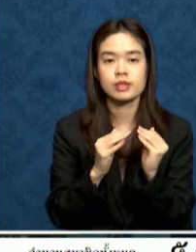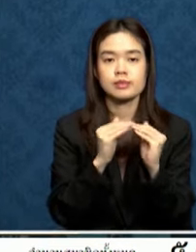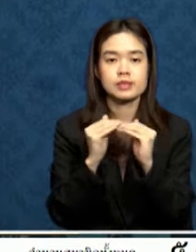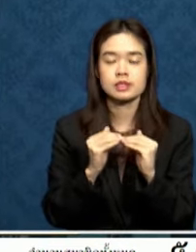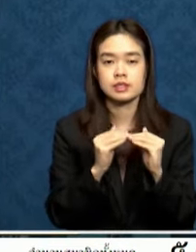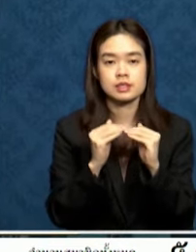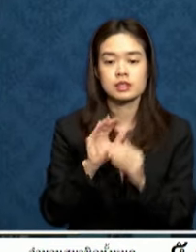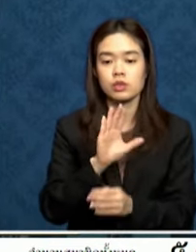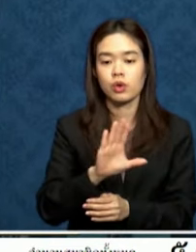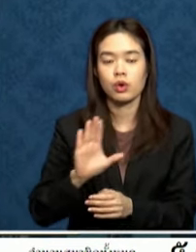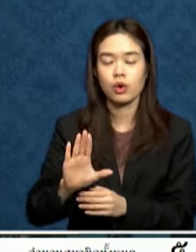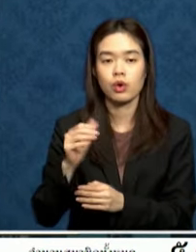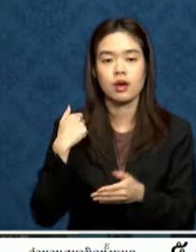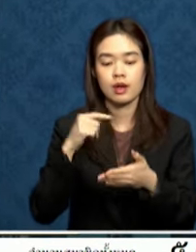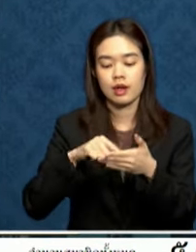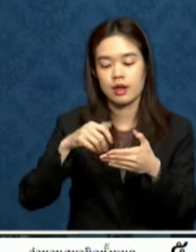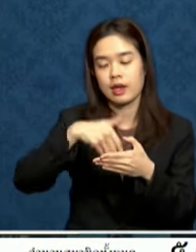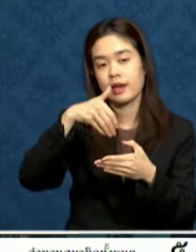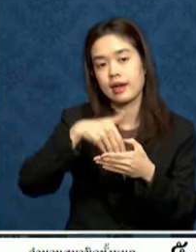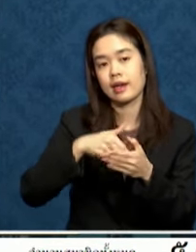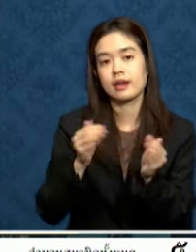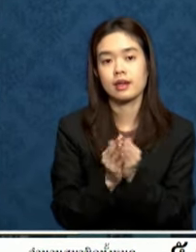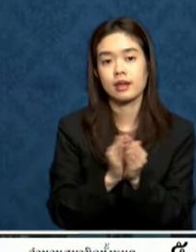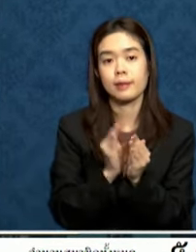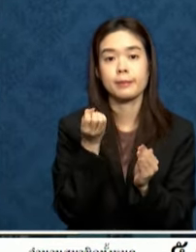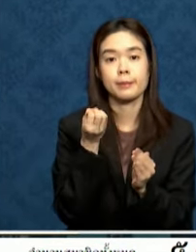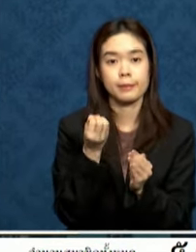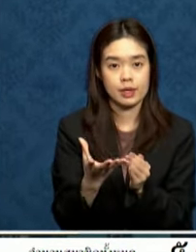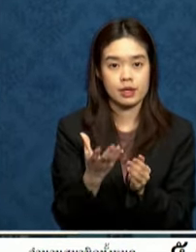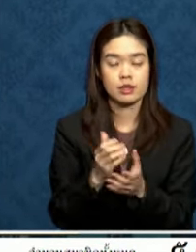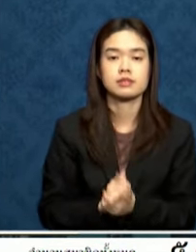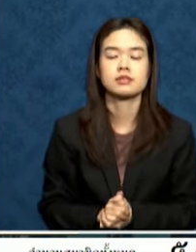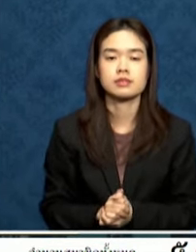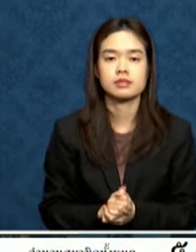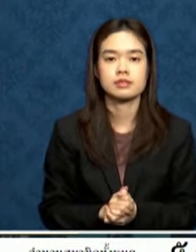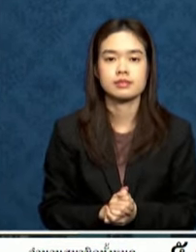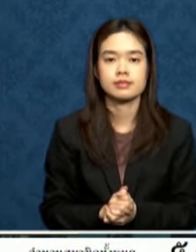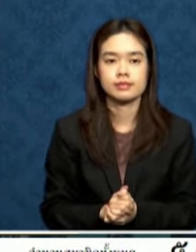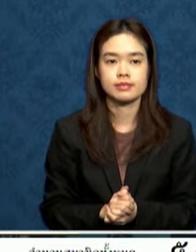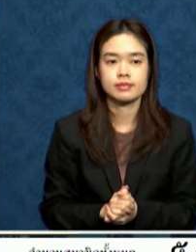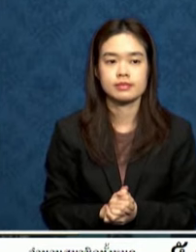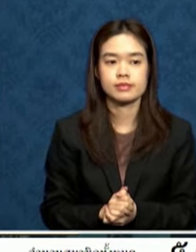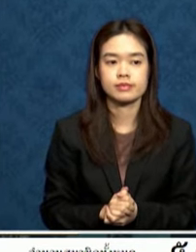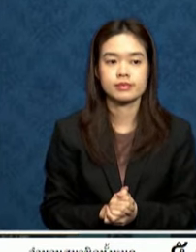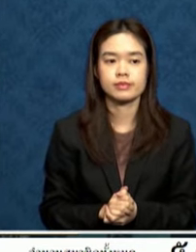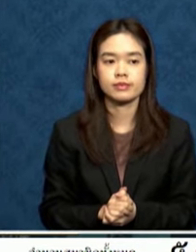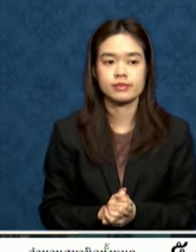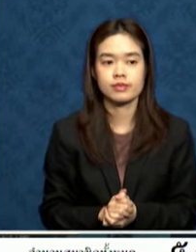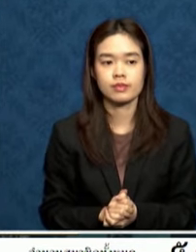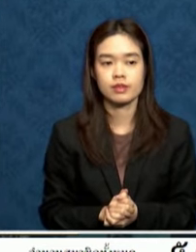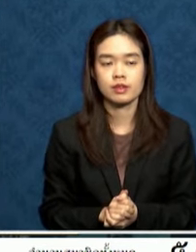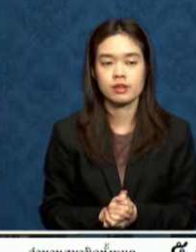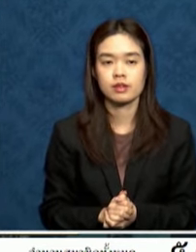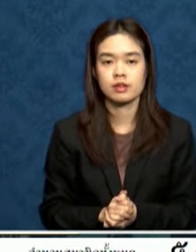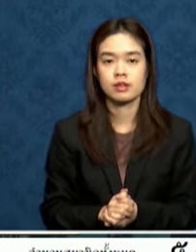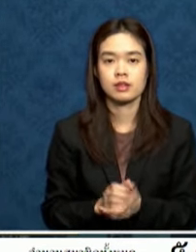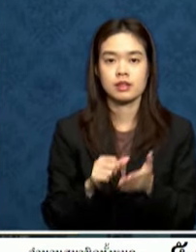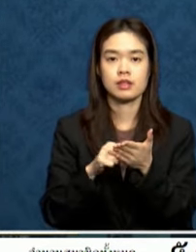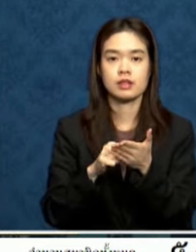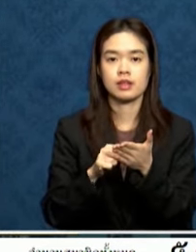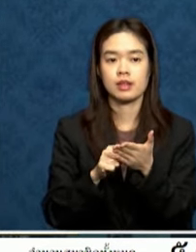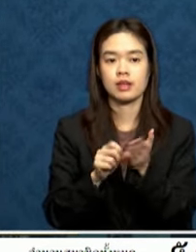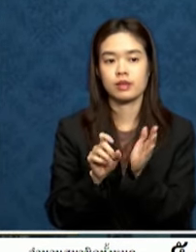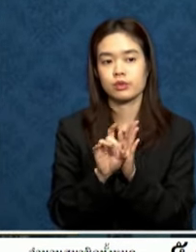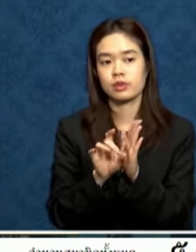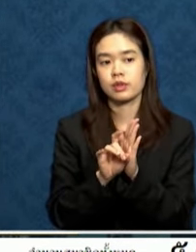เสียงข้างมากล่ะครับเขียนไว้ว่าเสียงข้างมากของผู้มาออกเสียงครับเงื่อนไขหรอครับมีครับ